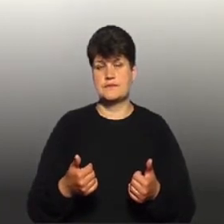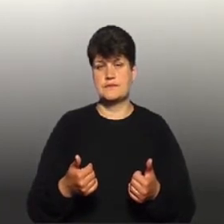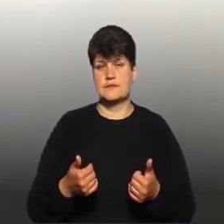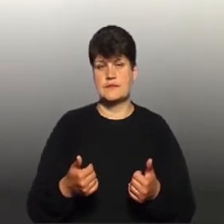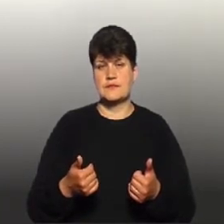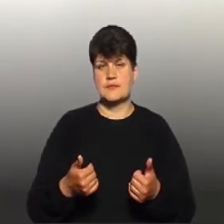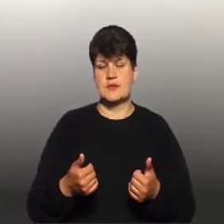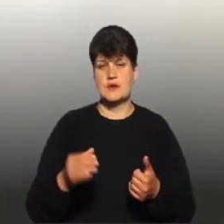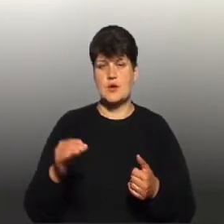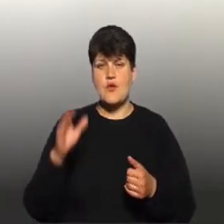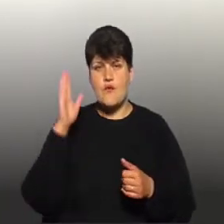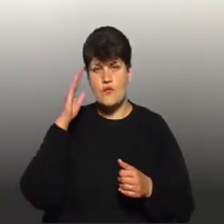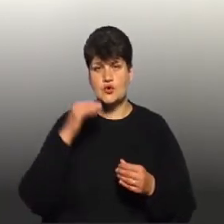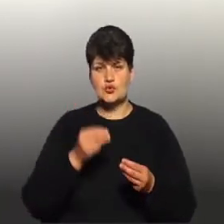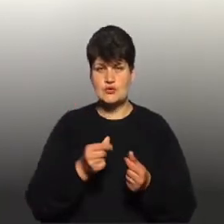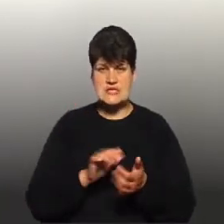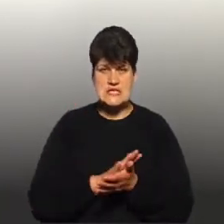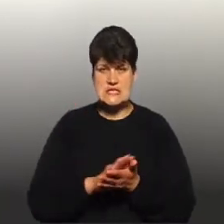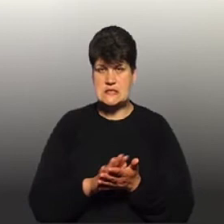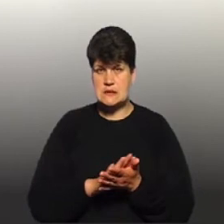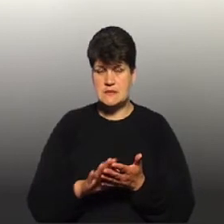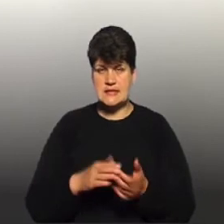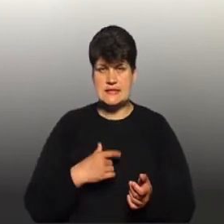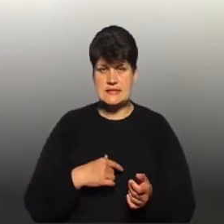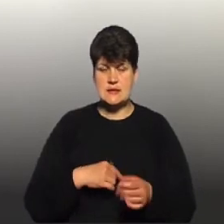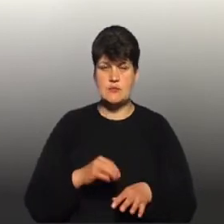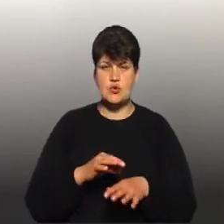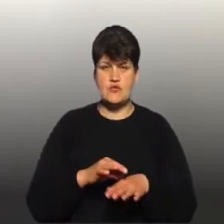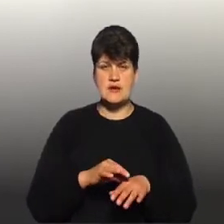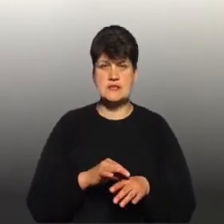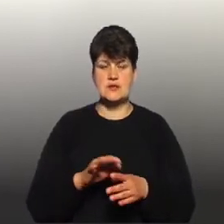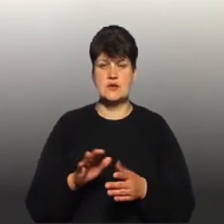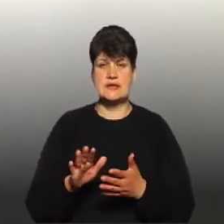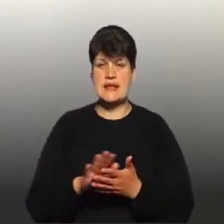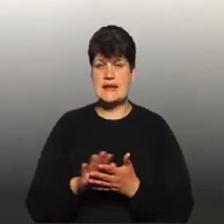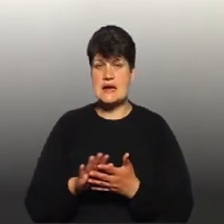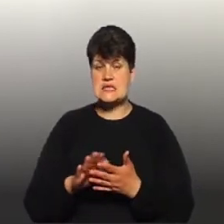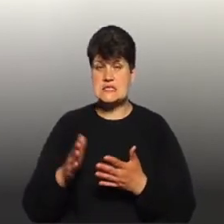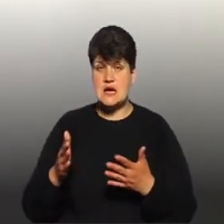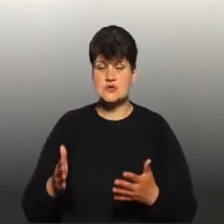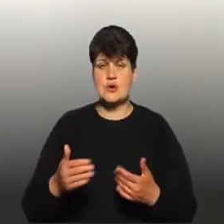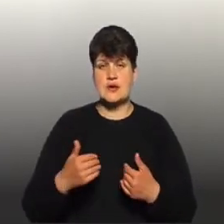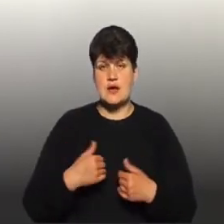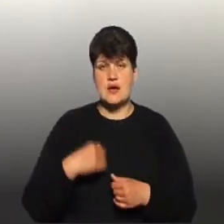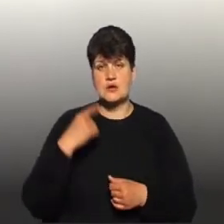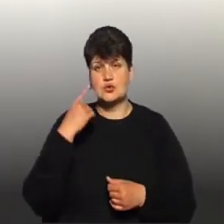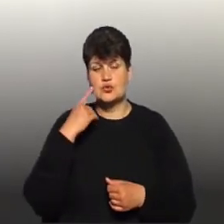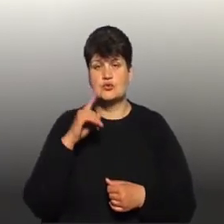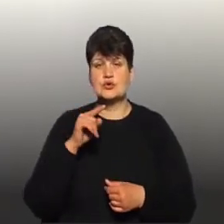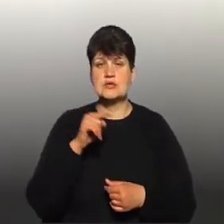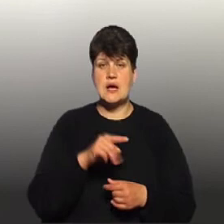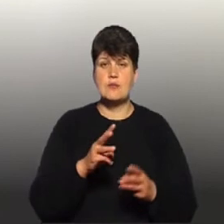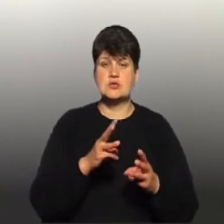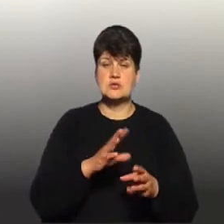змити так себе, тобто десь провести якусь нейтралізацію. От, але я думаю, що та пожежа, яка була над